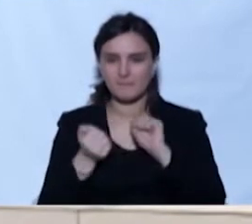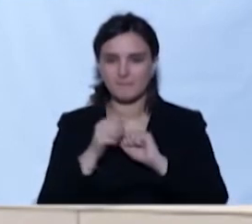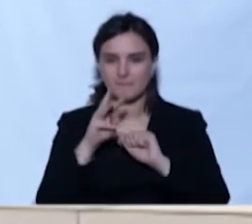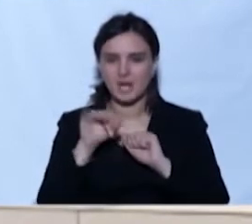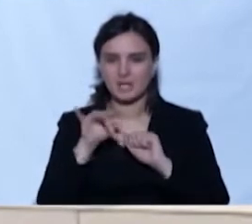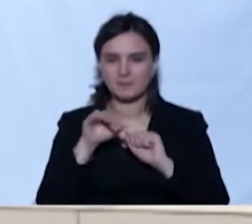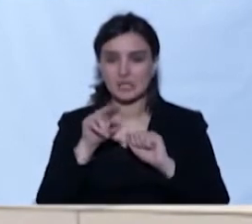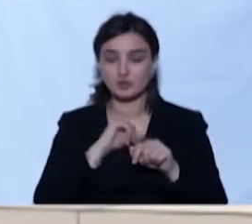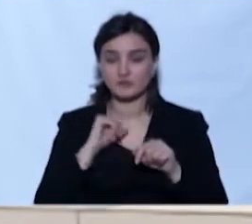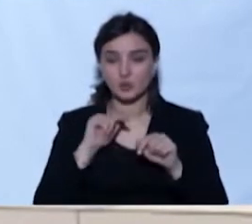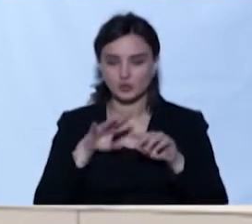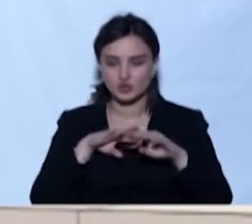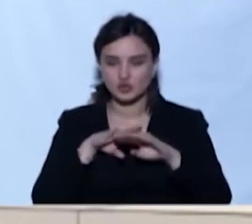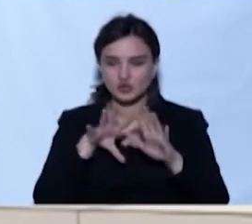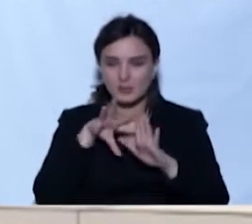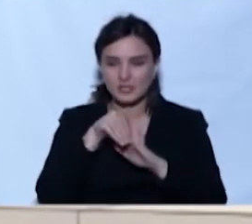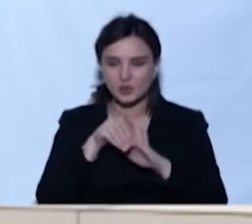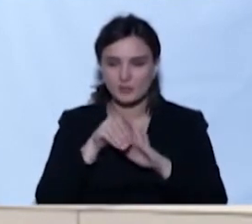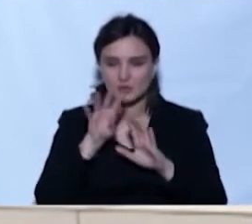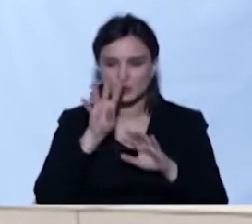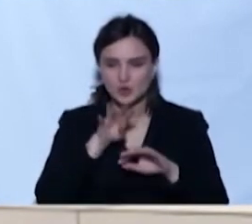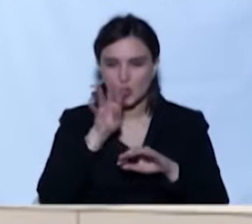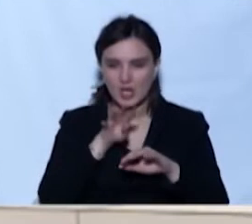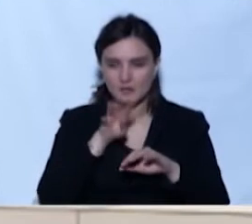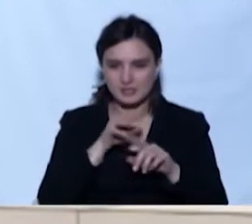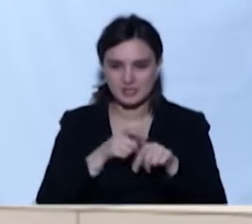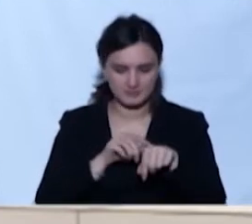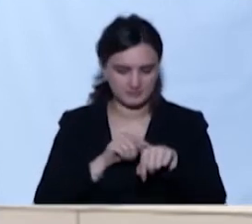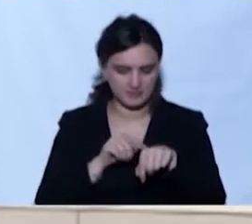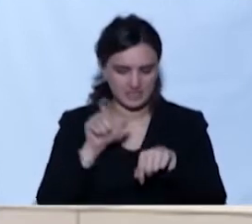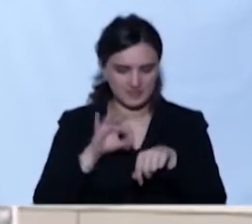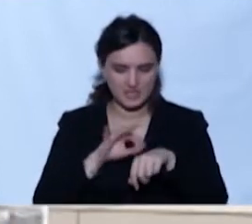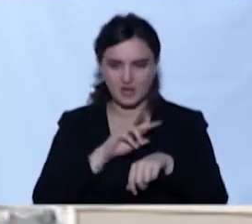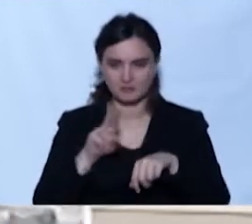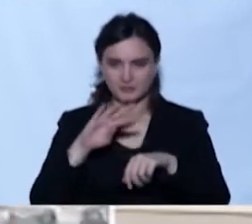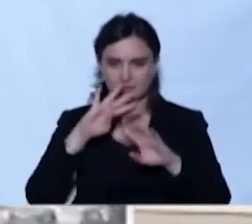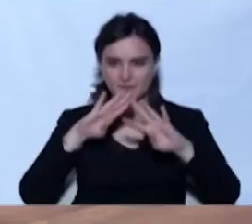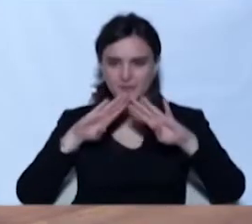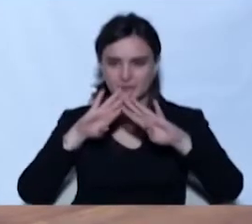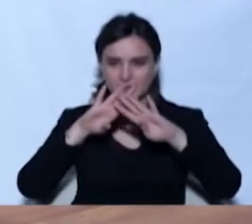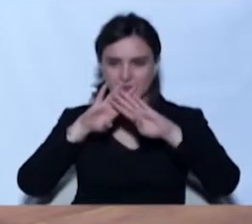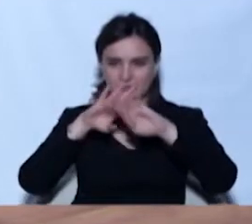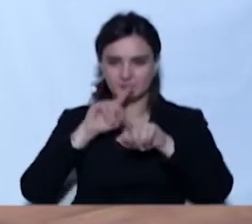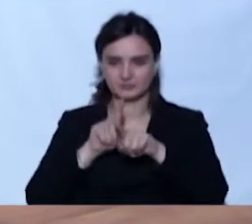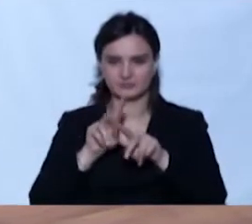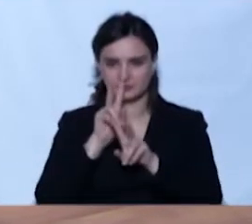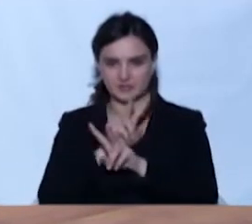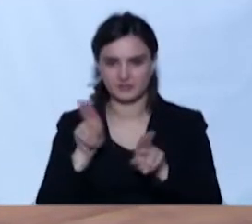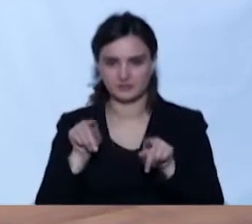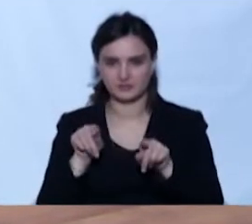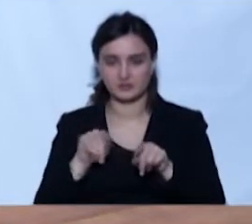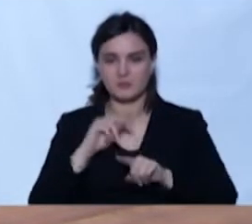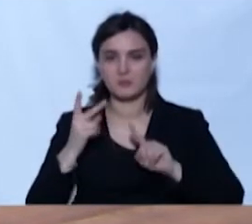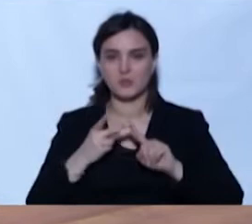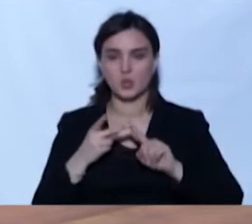აი რაღაცნაირი ზოლები დაყვება, ძალიან გავს ადამიანის კანს. ეს ერთი. მეორე, აი ამ